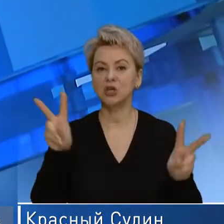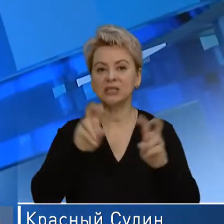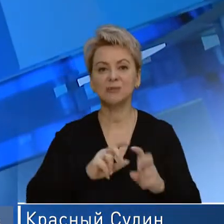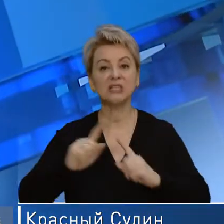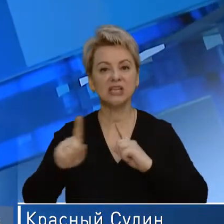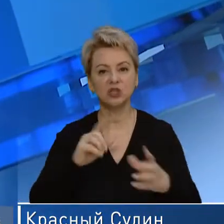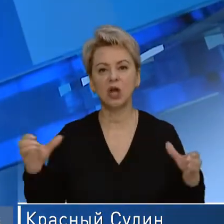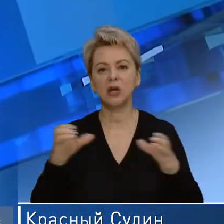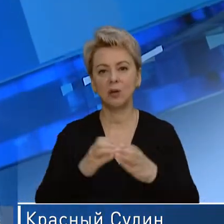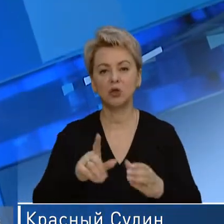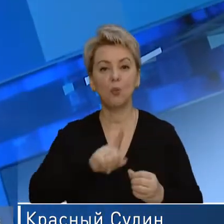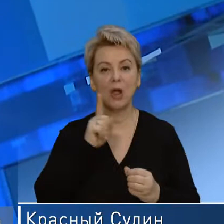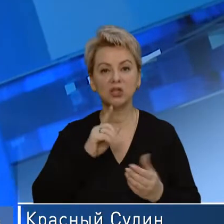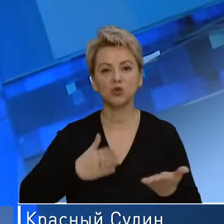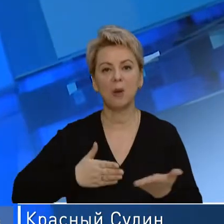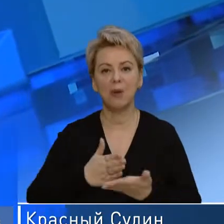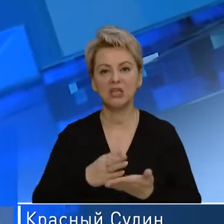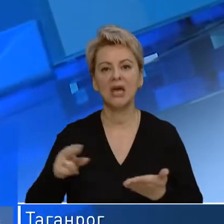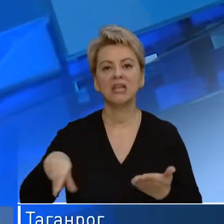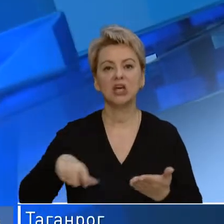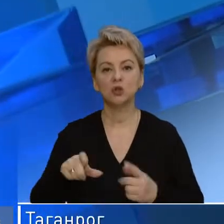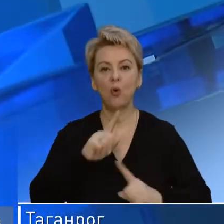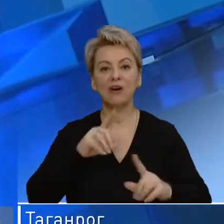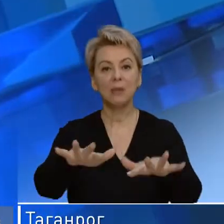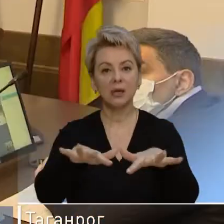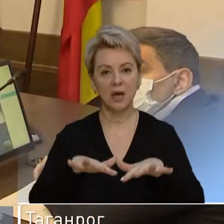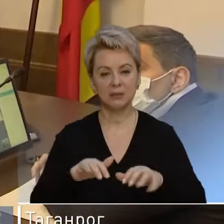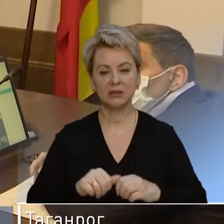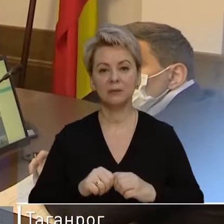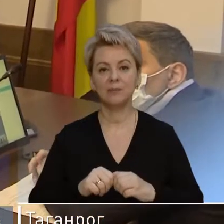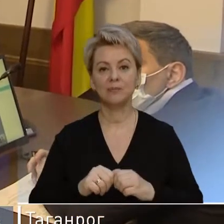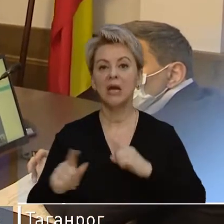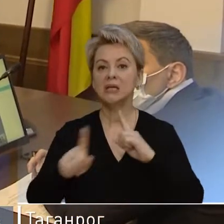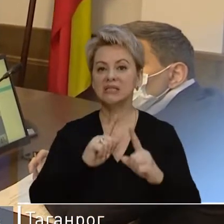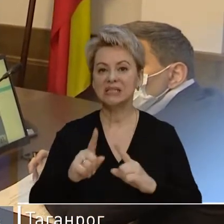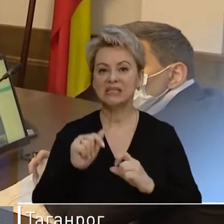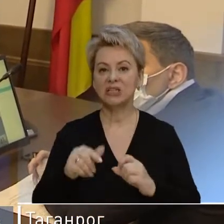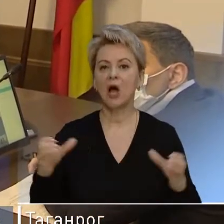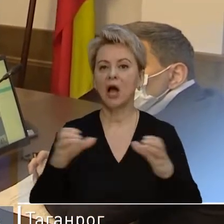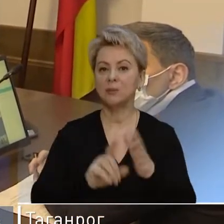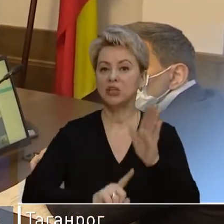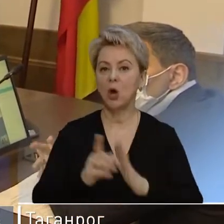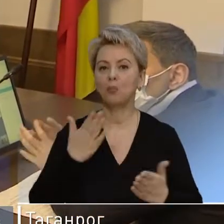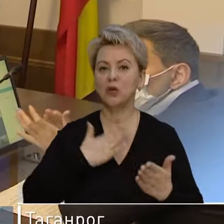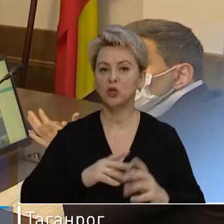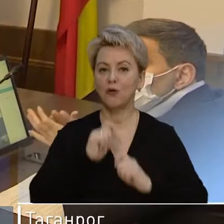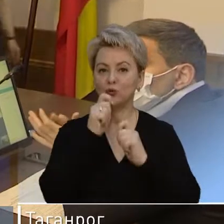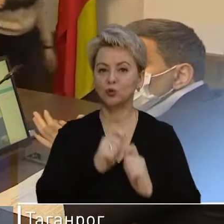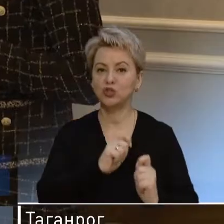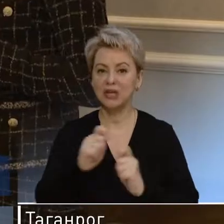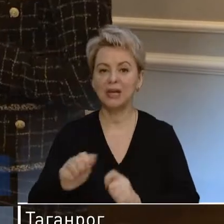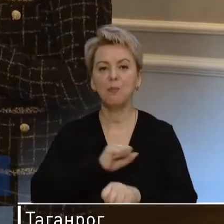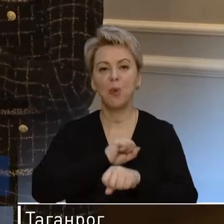на заседании Комитета по молодежной политике Донского парламента. Заседание комитета начали с приятного. Вручили